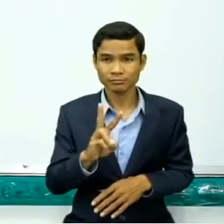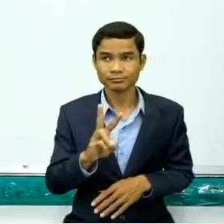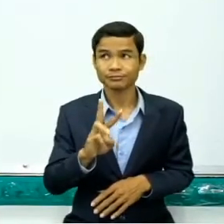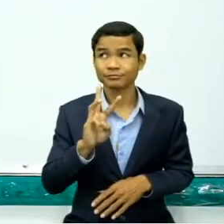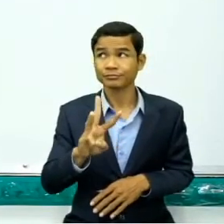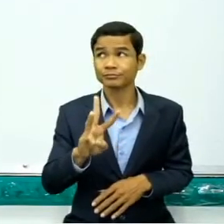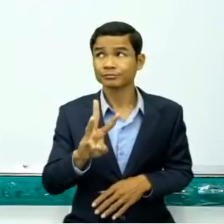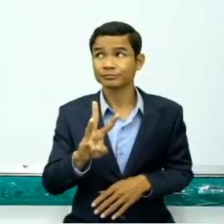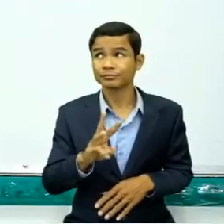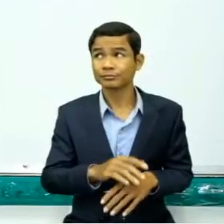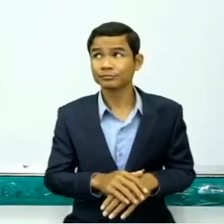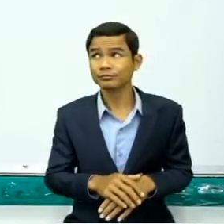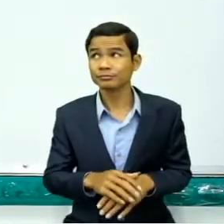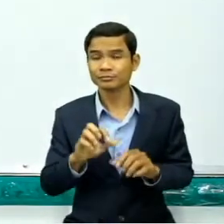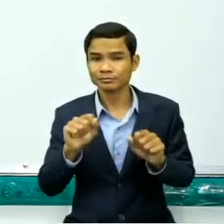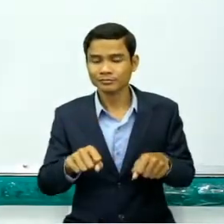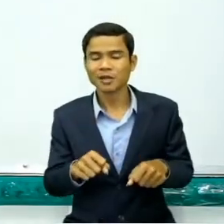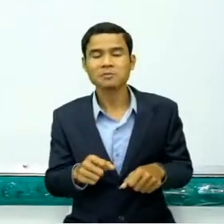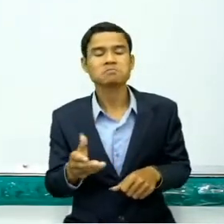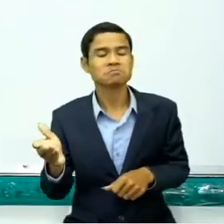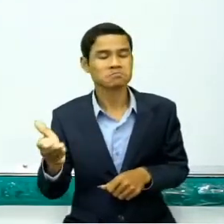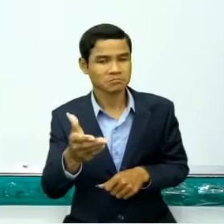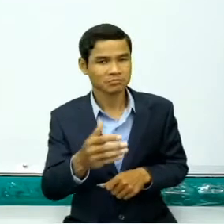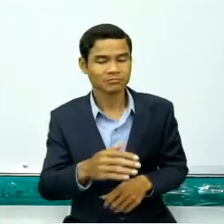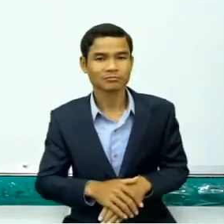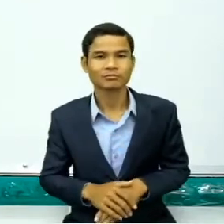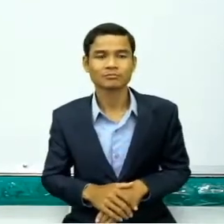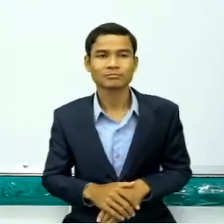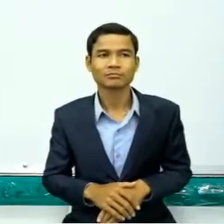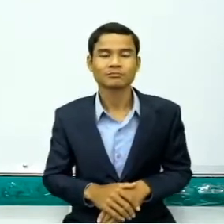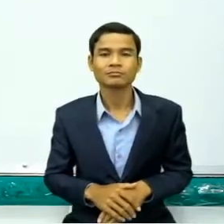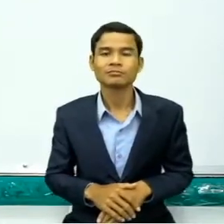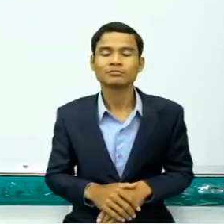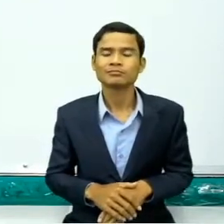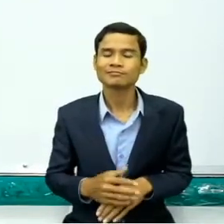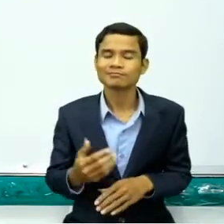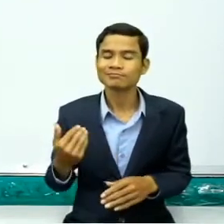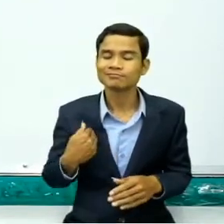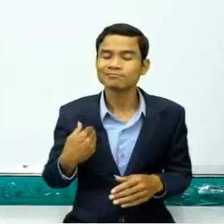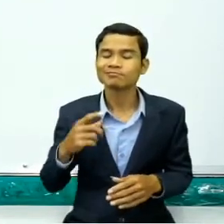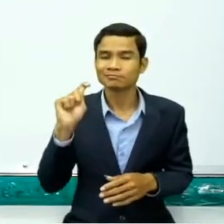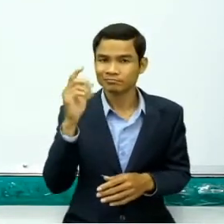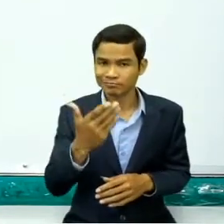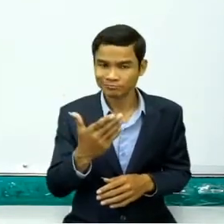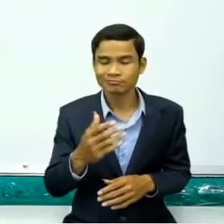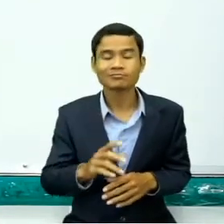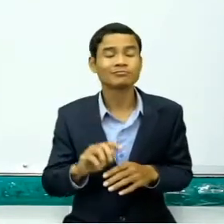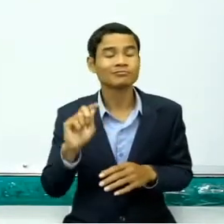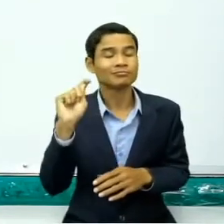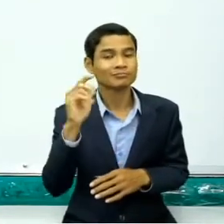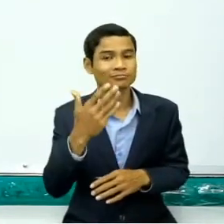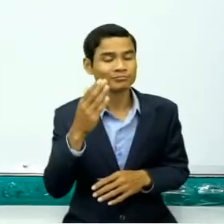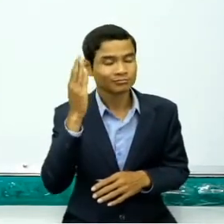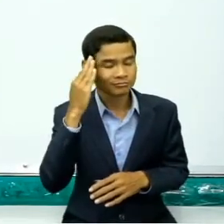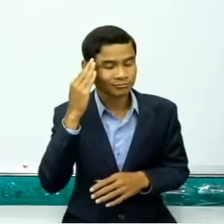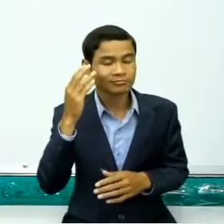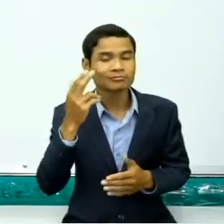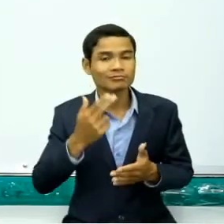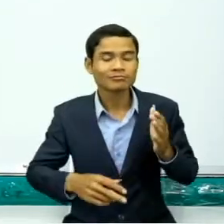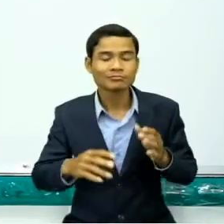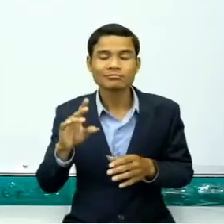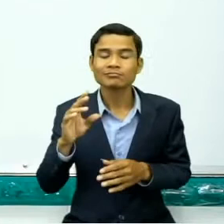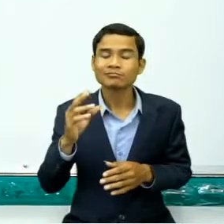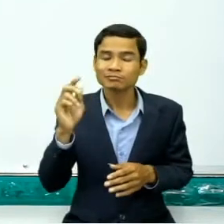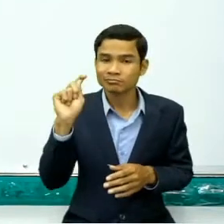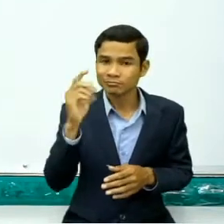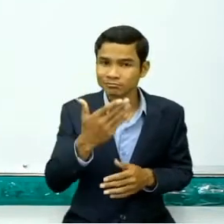Mùi tí bầy dê. Chà, cứ nhẹ cổ miên rút. Rút phiệp cả con sổ tí chi rút ở vầy con.